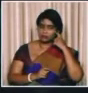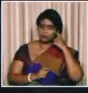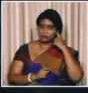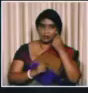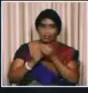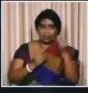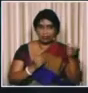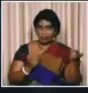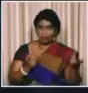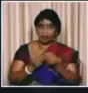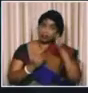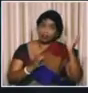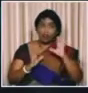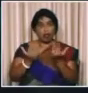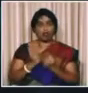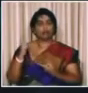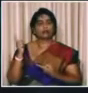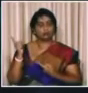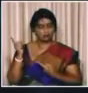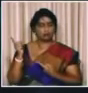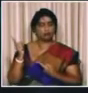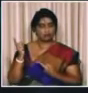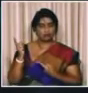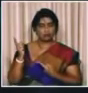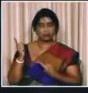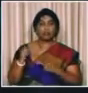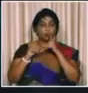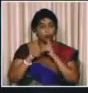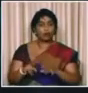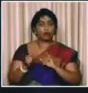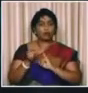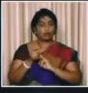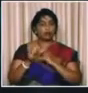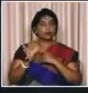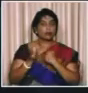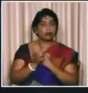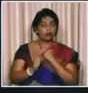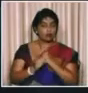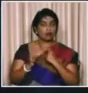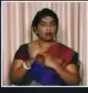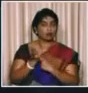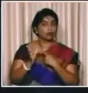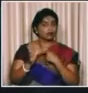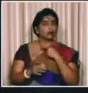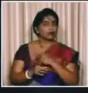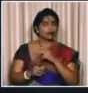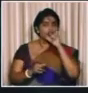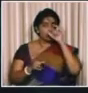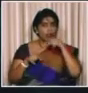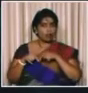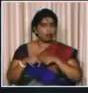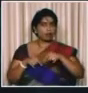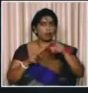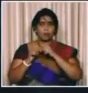ඔගොල්ලෝ දීලා නැද්ද? දීලා නැහැ. හැබැයි අරන් තියෙනවා යා. හරිද? එනිසා මේ සාගල ටවුන් හෝල් එක මම දැනගන්න කැමතියි. හයිට් පිටින් නම් ටවුන්